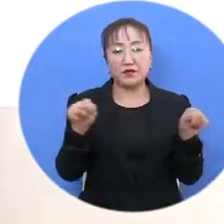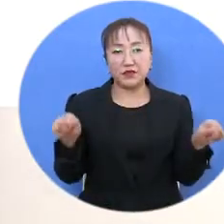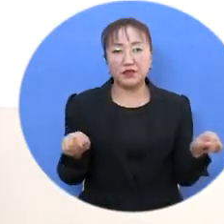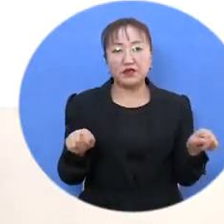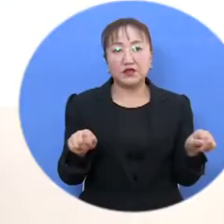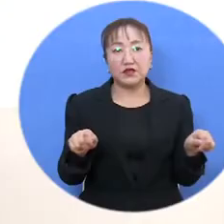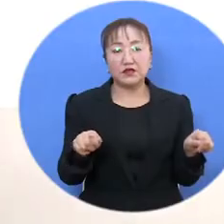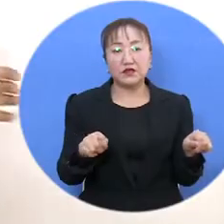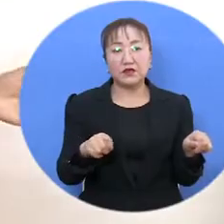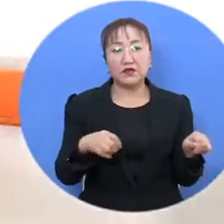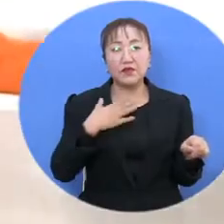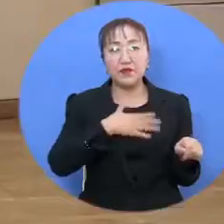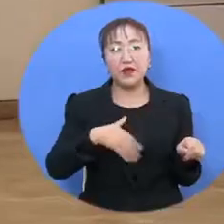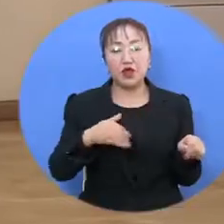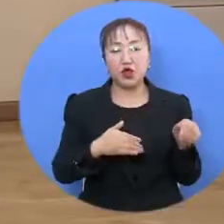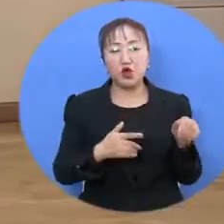биеийн өндрийг үзэхдээ